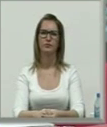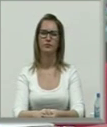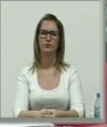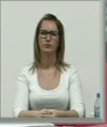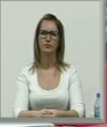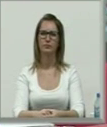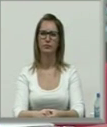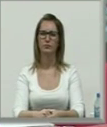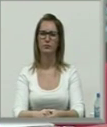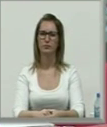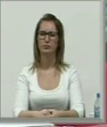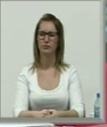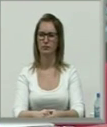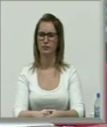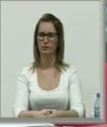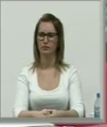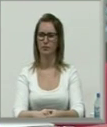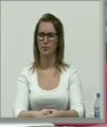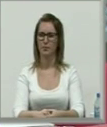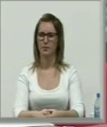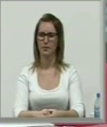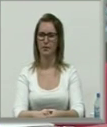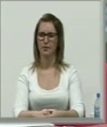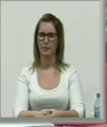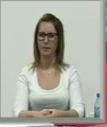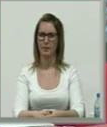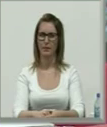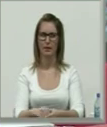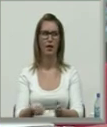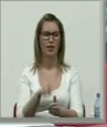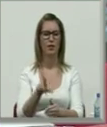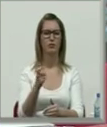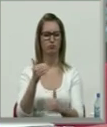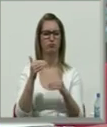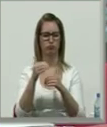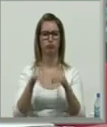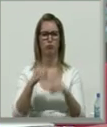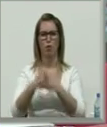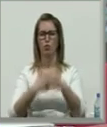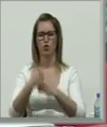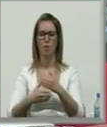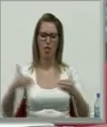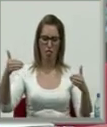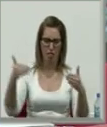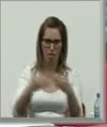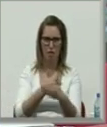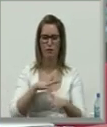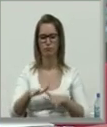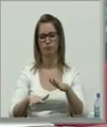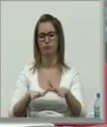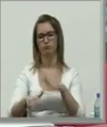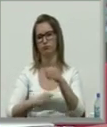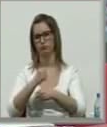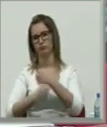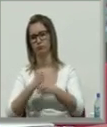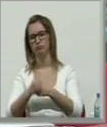się jeszcze rozwinąć, jeszcze mogą stworzyć dodatkowe miejsca pracy. My robimy jedno i drugie. Tak naprawdę to, co widzieliście